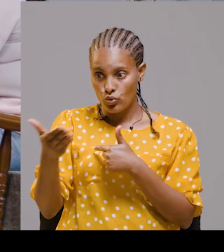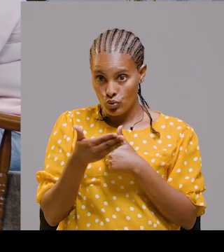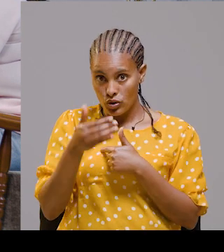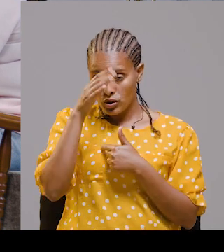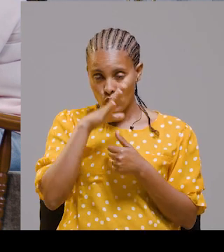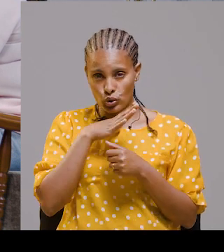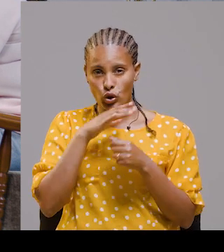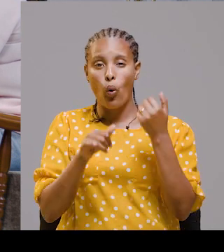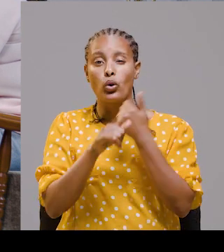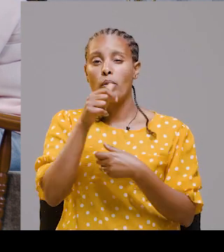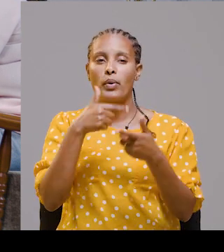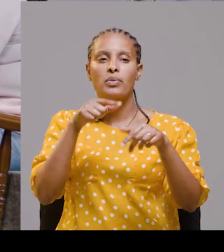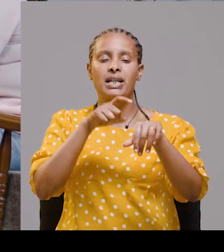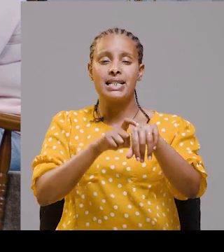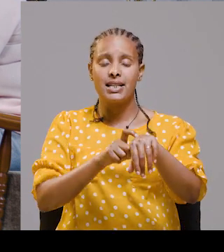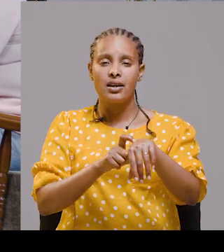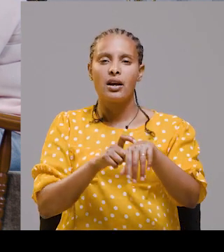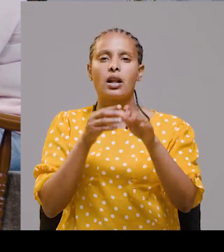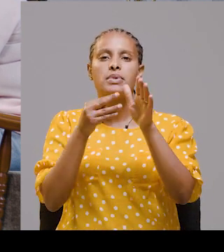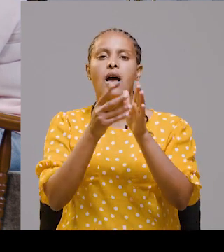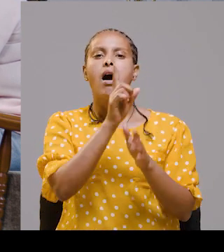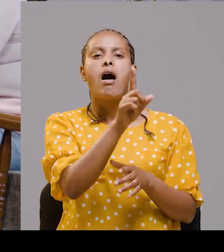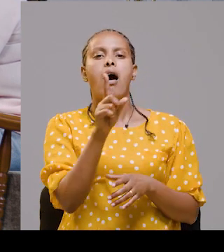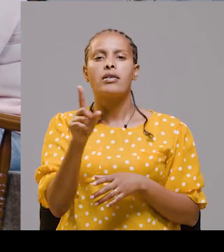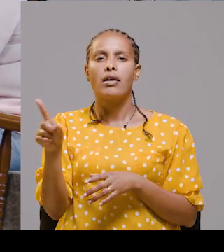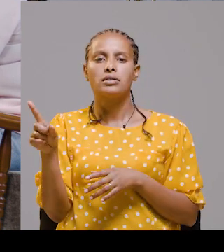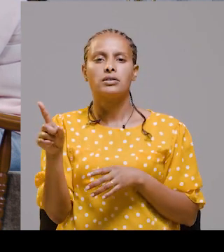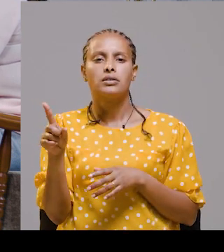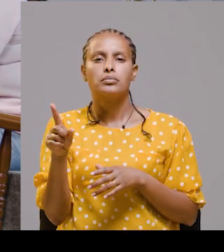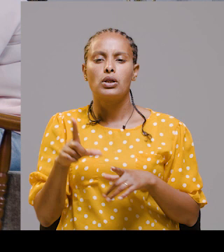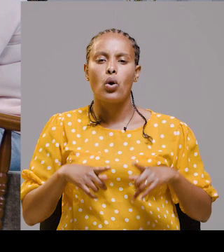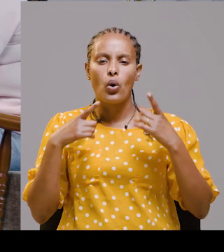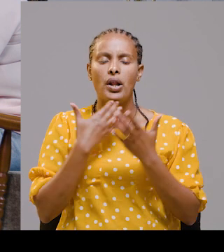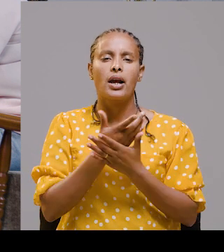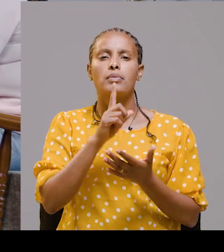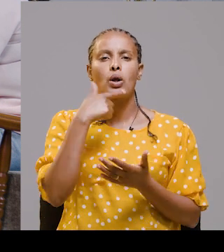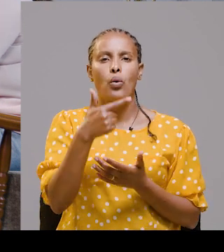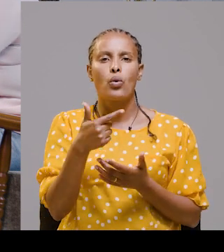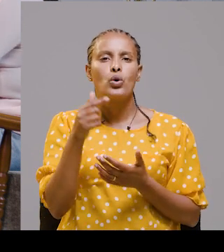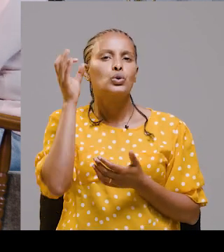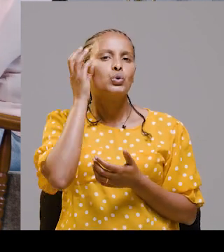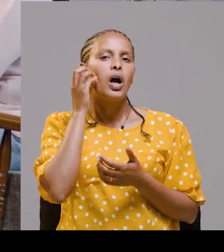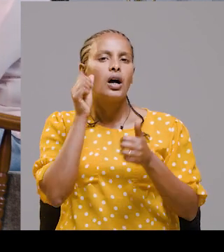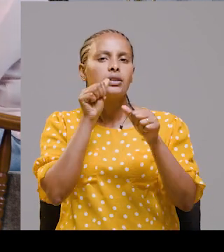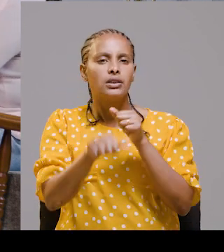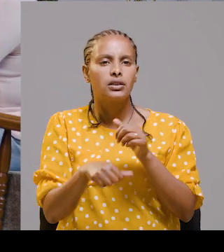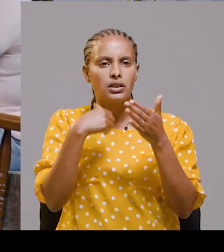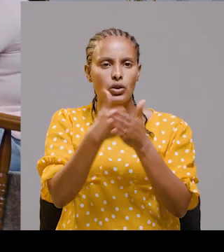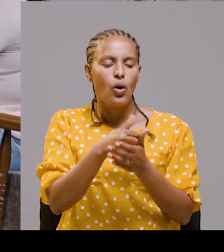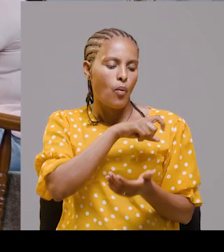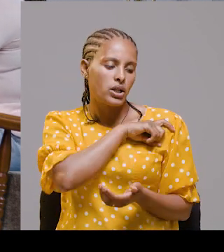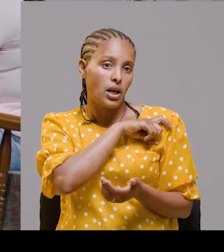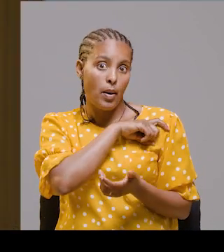ሰዎች ትሮማታይዝድ ሆነው ሲመጡ ለምሳሌ አንዳንድ እንትን የሚኖረው ነገር ምንድን ነው? የጾታ ጥቃት ደርሶባቸው ሰዎች